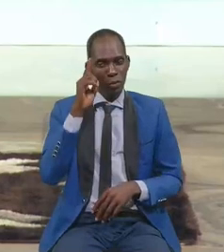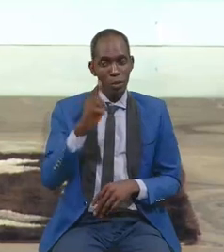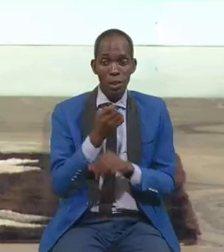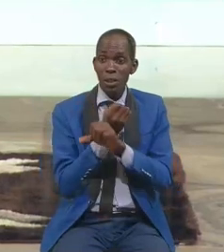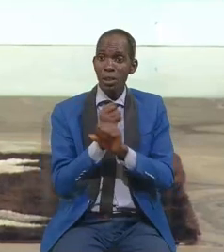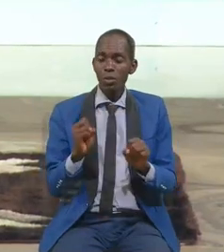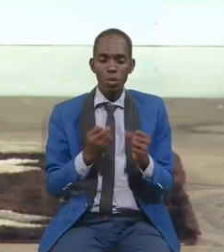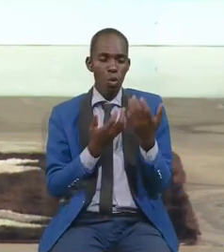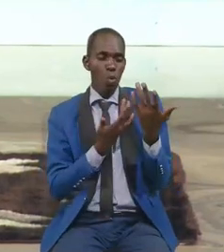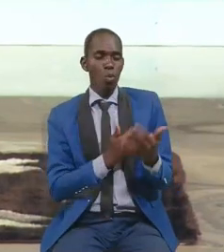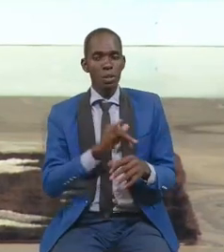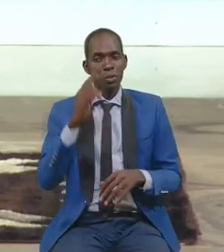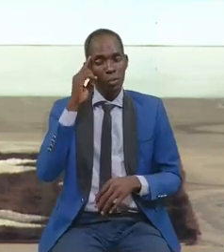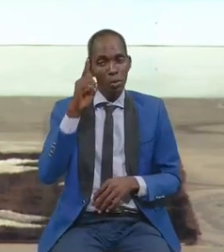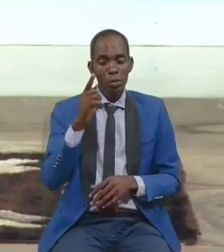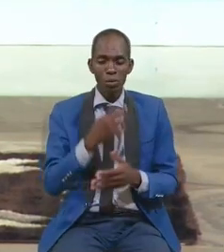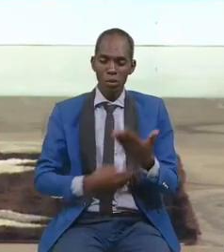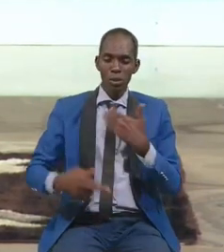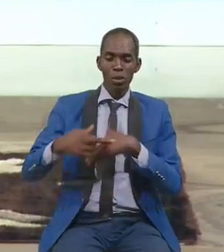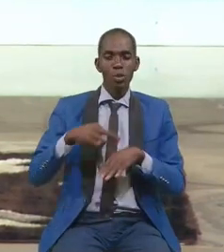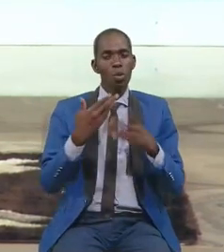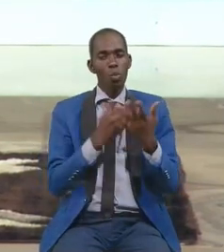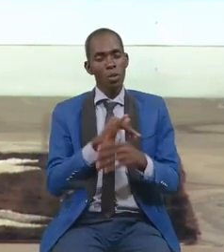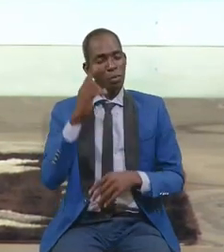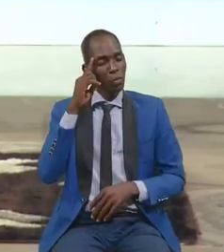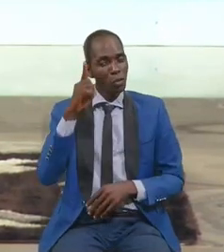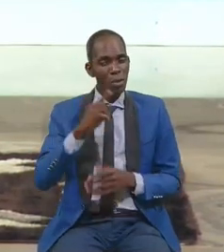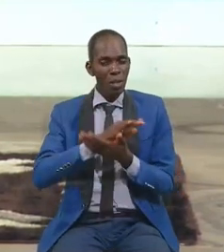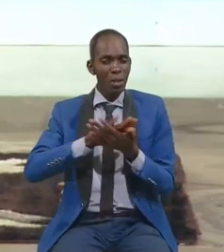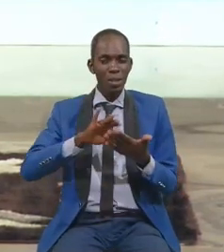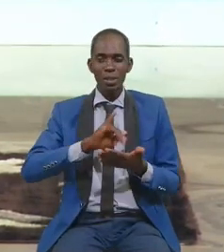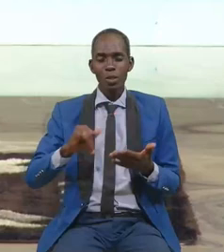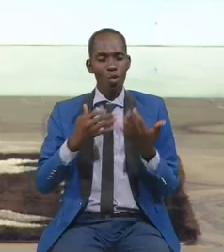attend. La restauration t'attend. La purification t'attend.